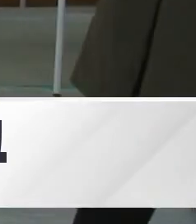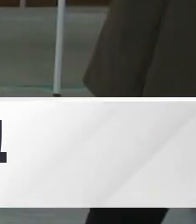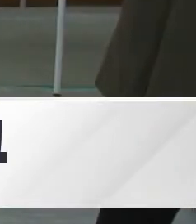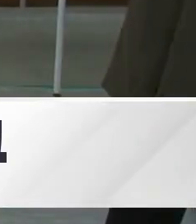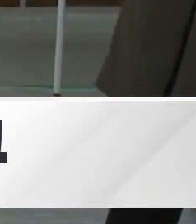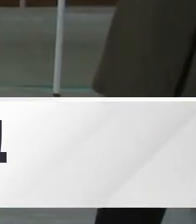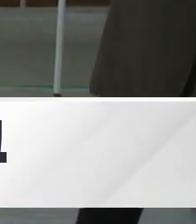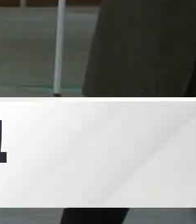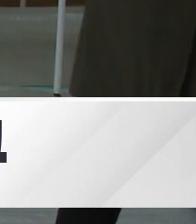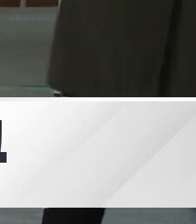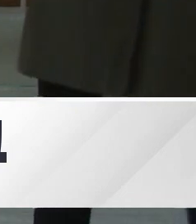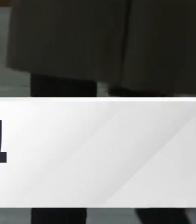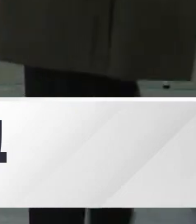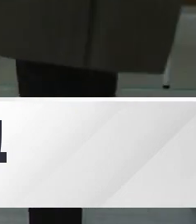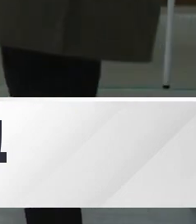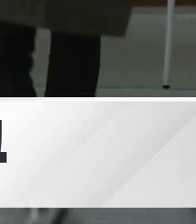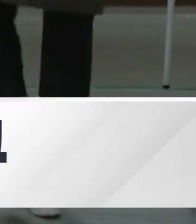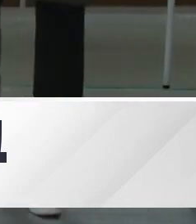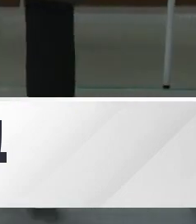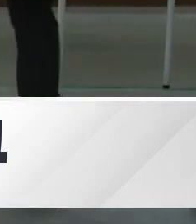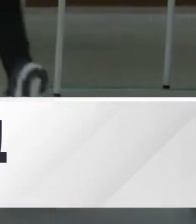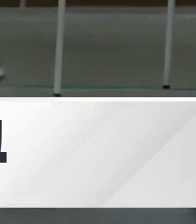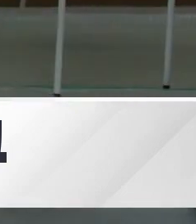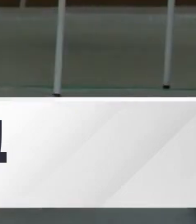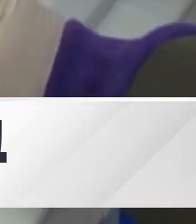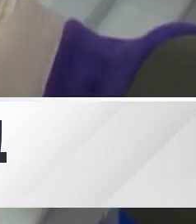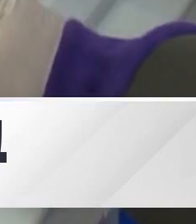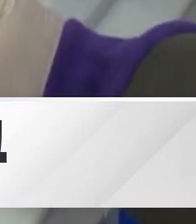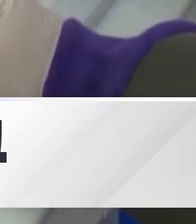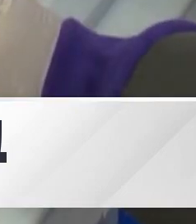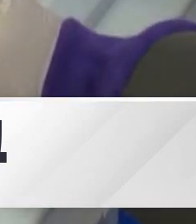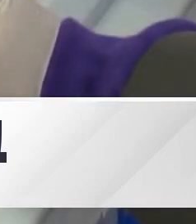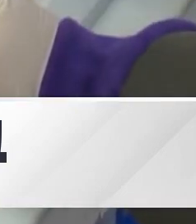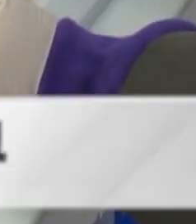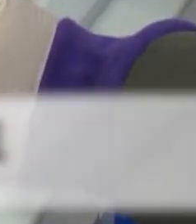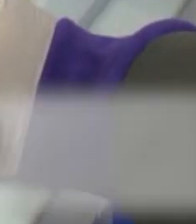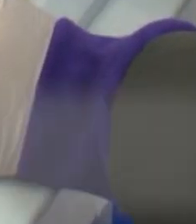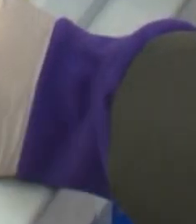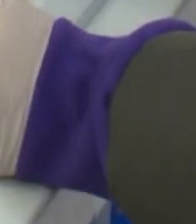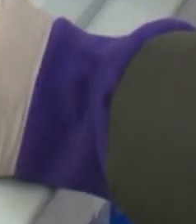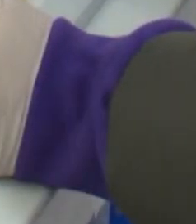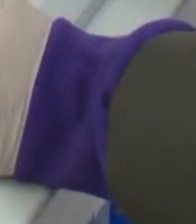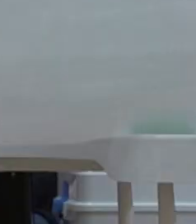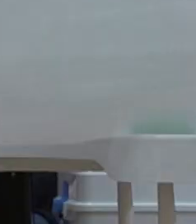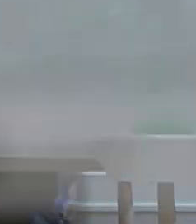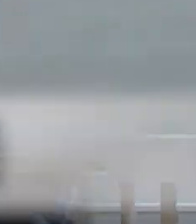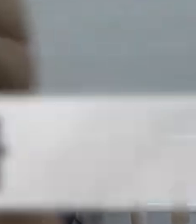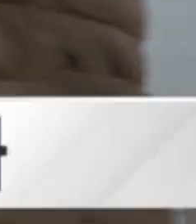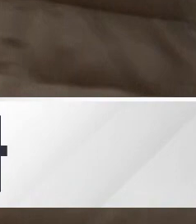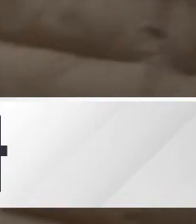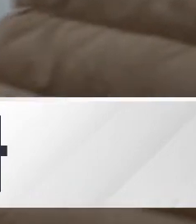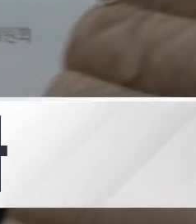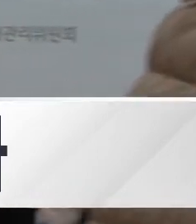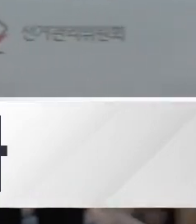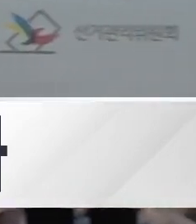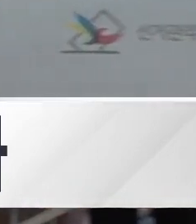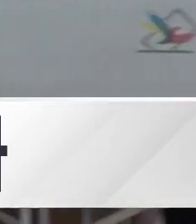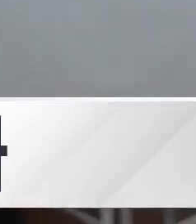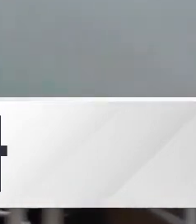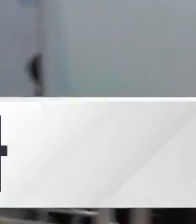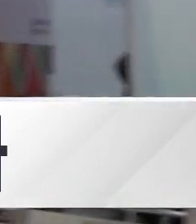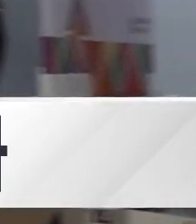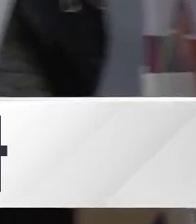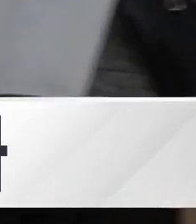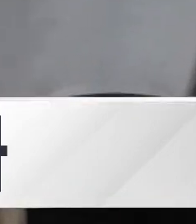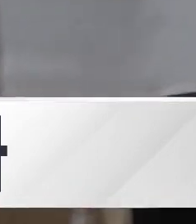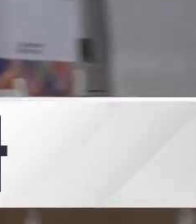6월 1일에 모두 근무하는 경우 고용주에게 투표에 필요한 시간을 청구할 수 있습니다. 공직선거법에 따르면